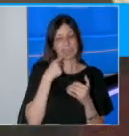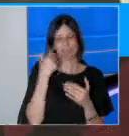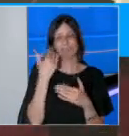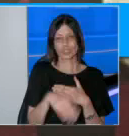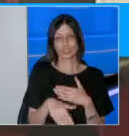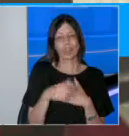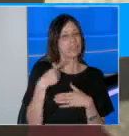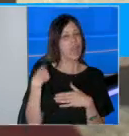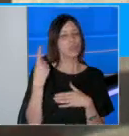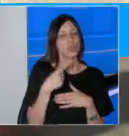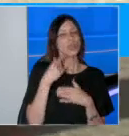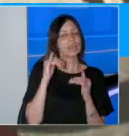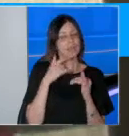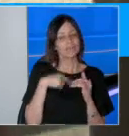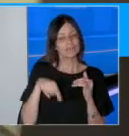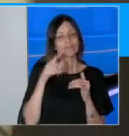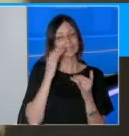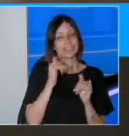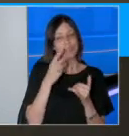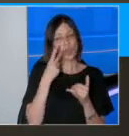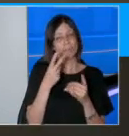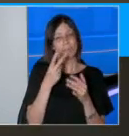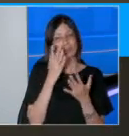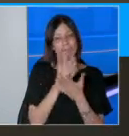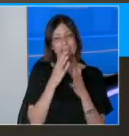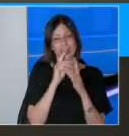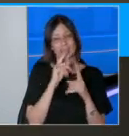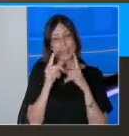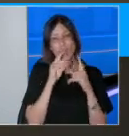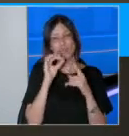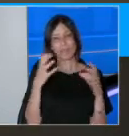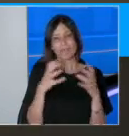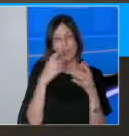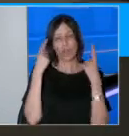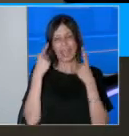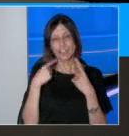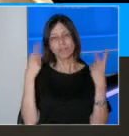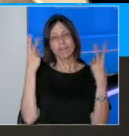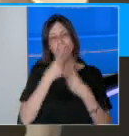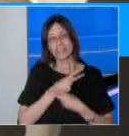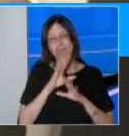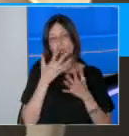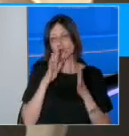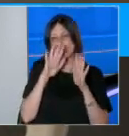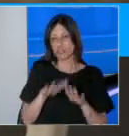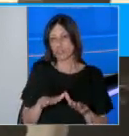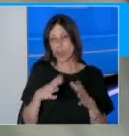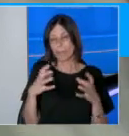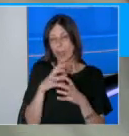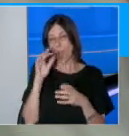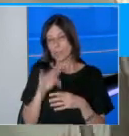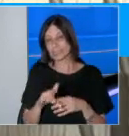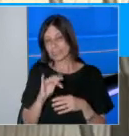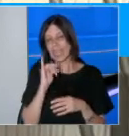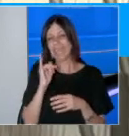דבר אנחנו כן רואים כבר דיבורים בצד של המפלגות החרדיות שמבינים שאולי הם ישבו עכשיו באופוזיציה,